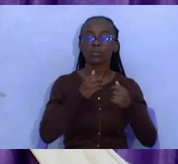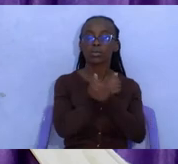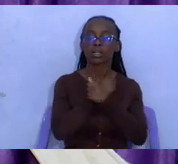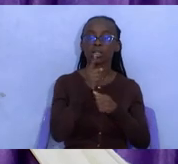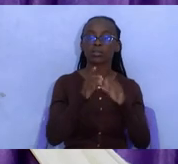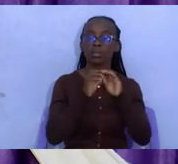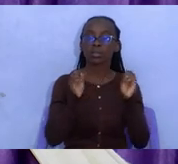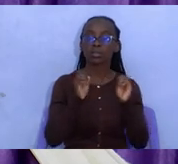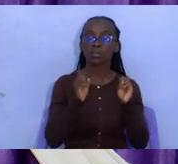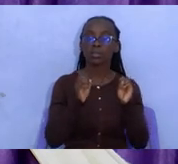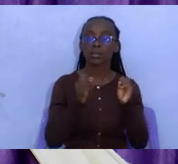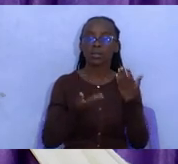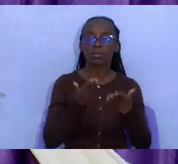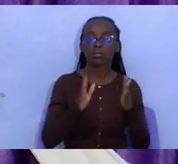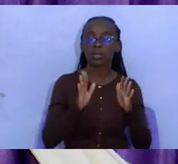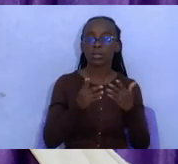Hawakupendi tu vile unakaa. Hapana.